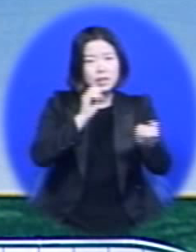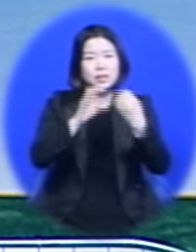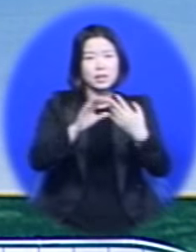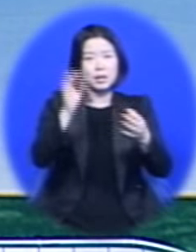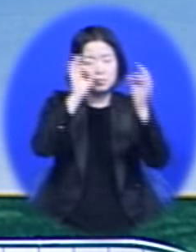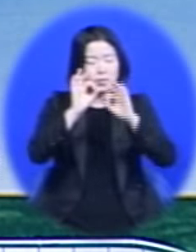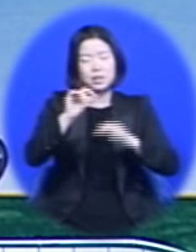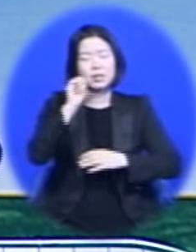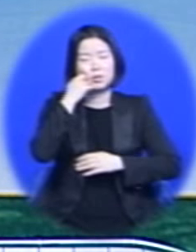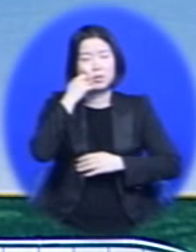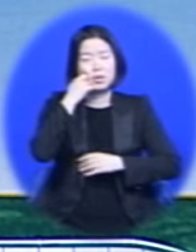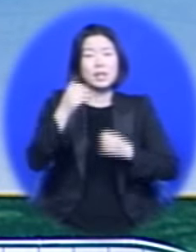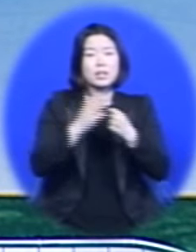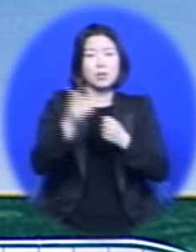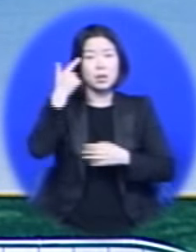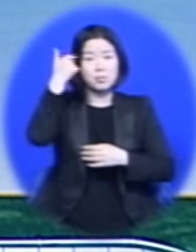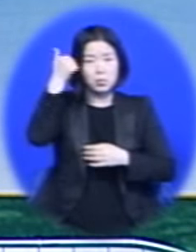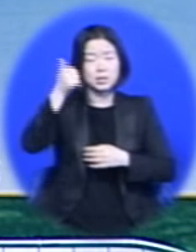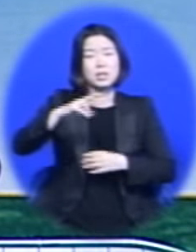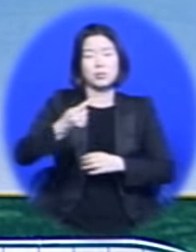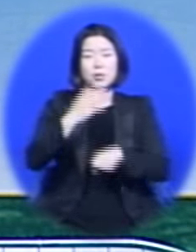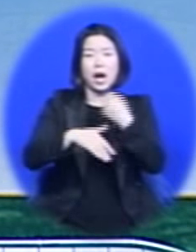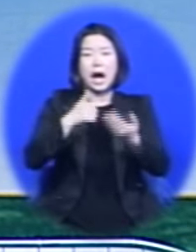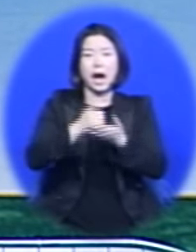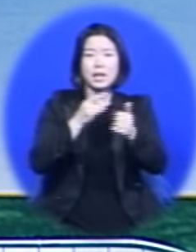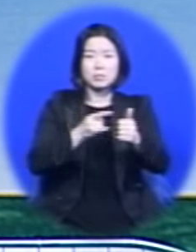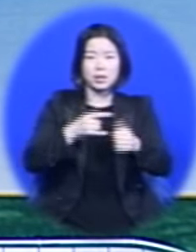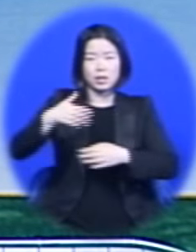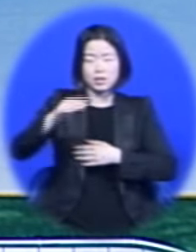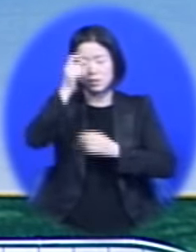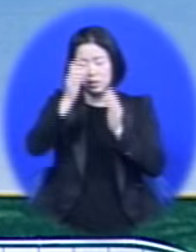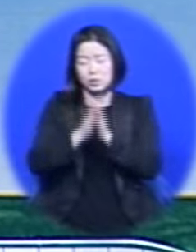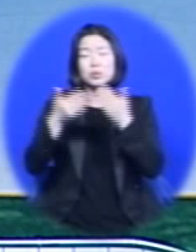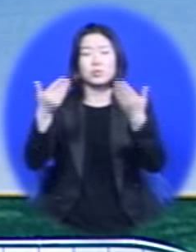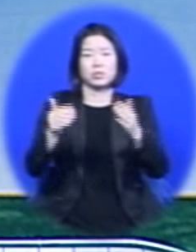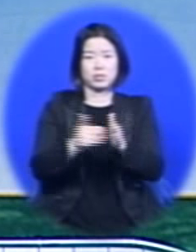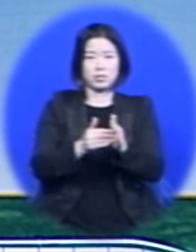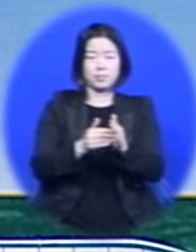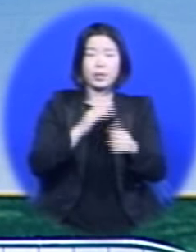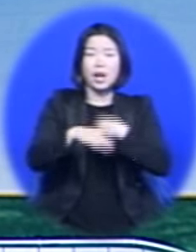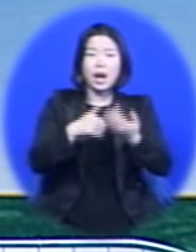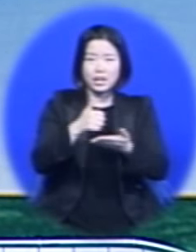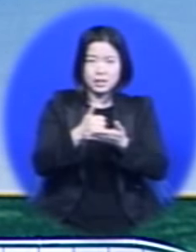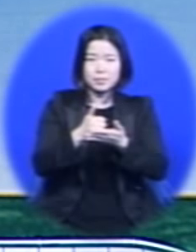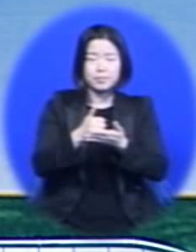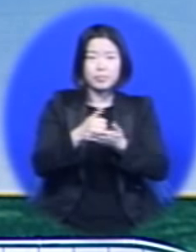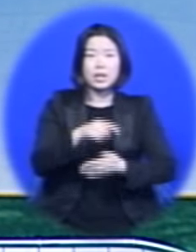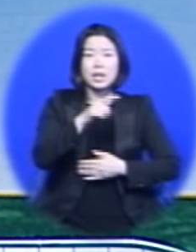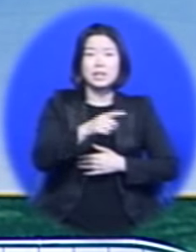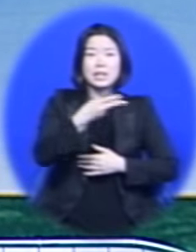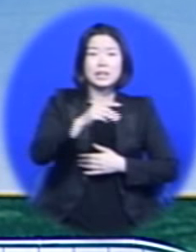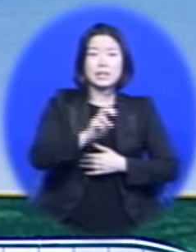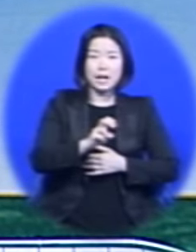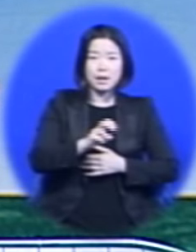없었습니다. 그래서 그 목사님도 역시 하나님께 나아가서 기도했습니다. 하나님, 이